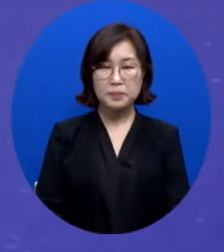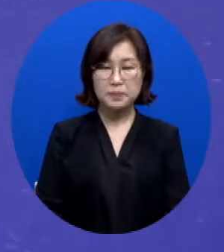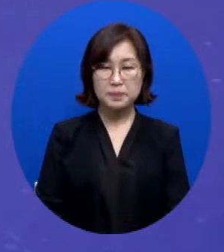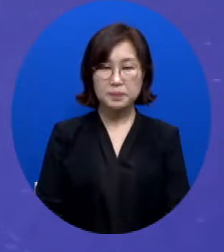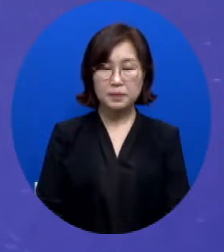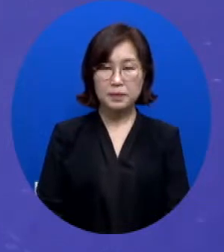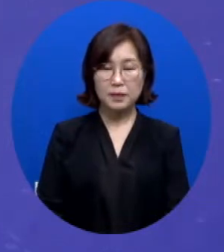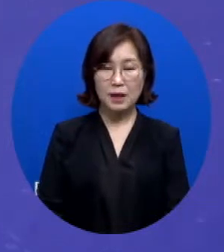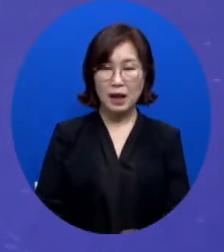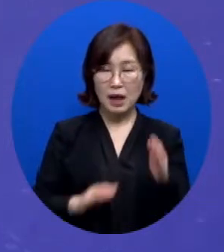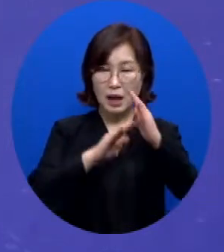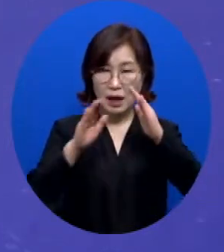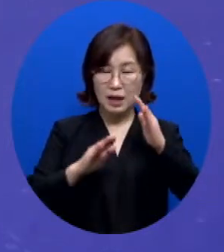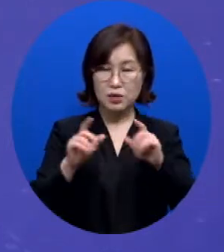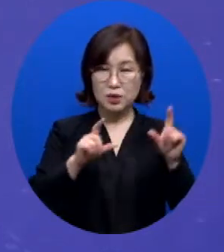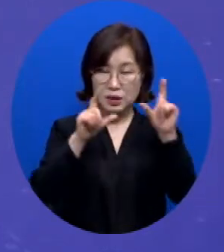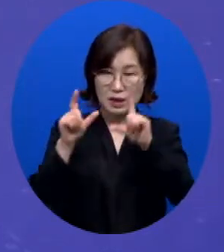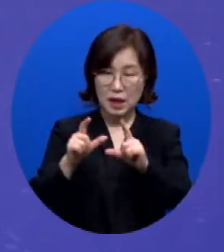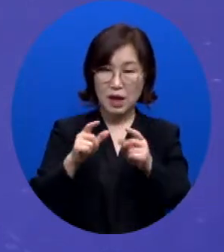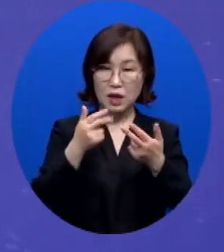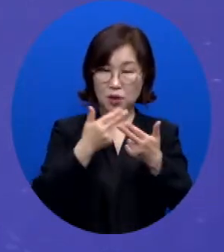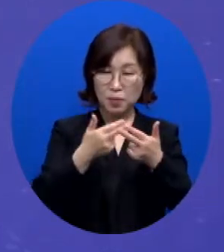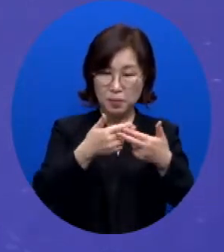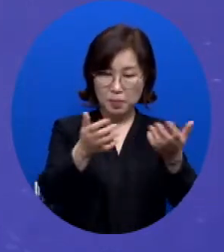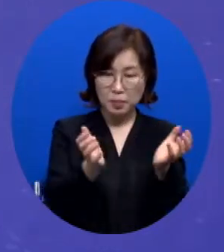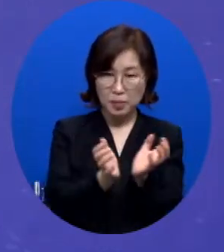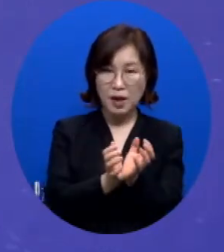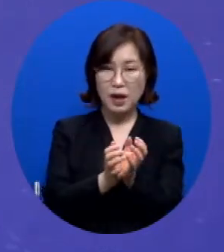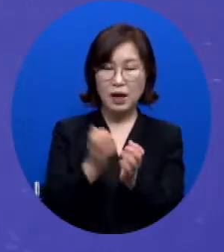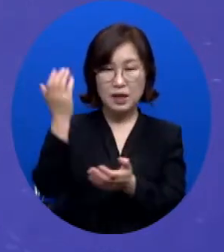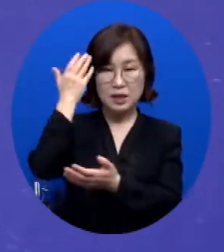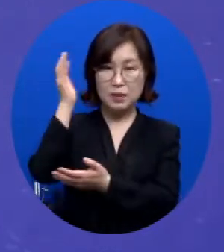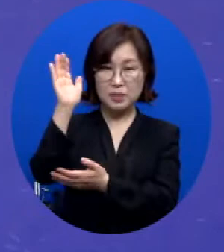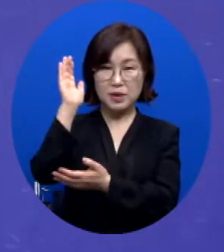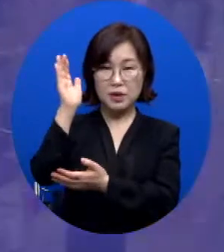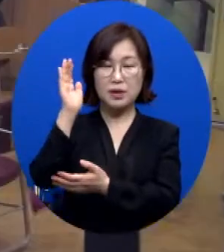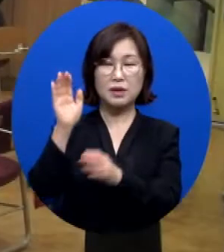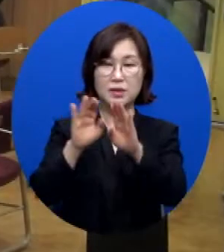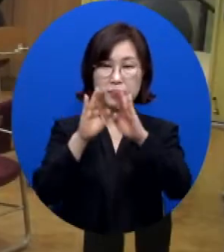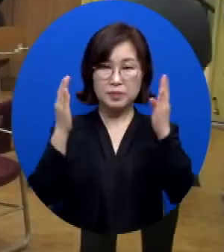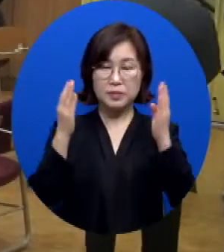한국기독교 가정생활협회가 가정사역을 위한 정기 세미나를 열었습니다.